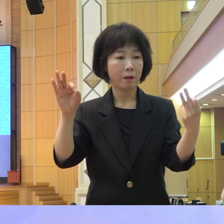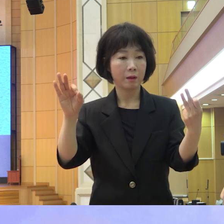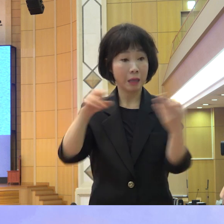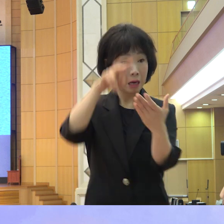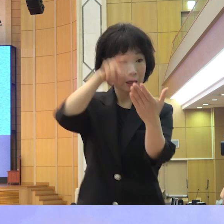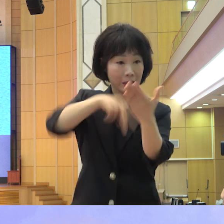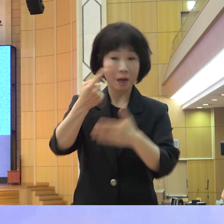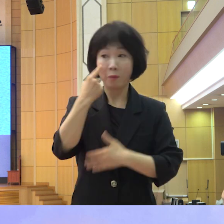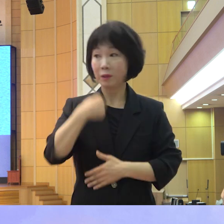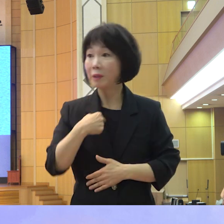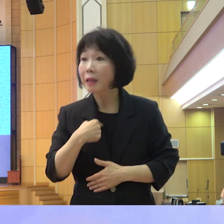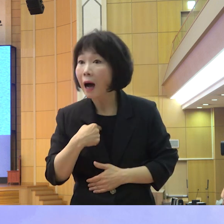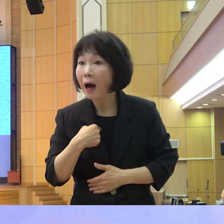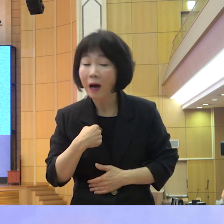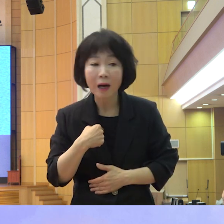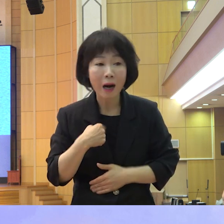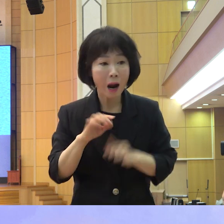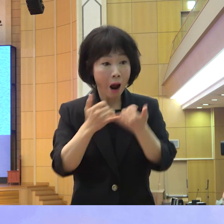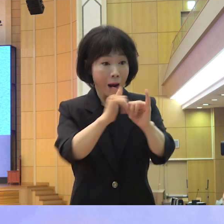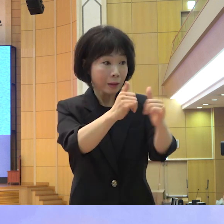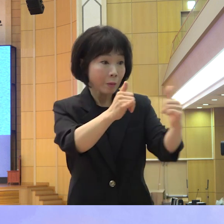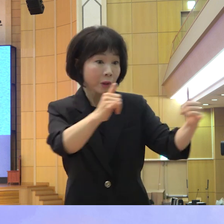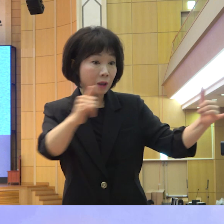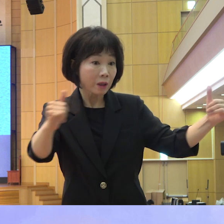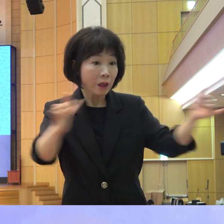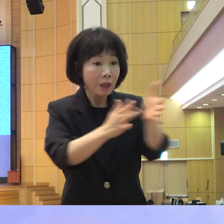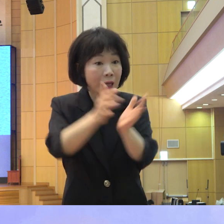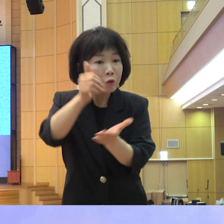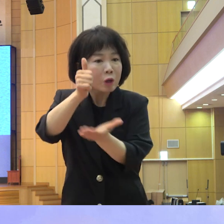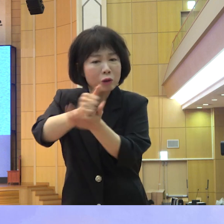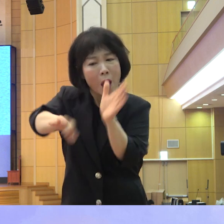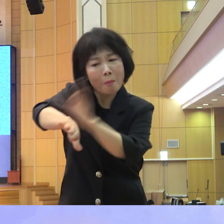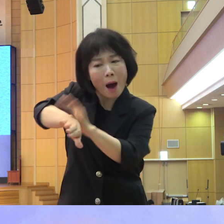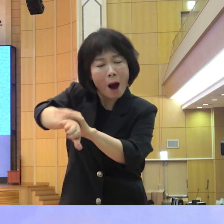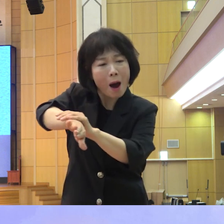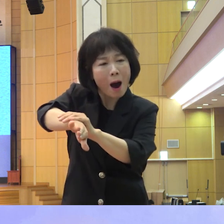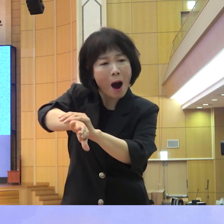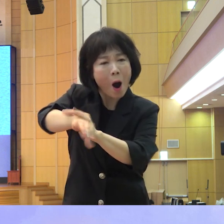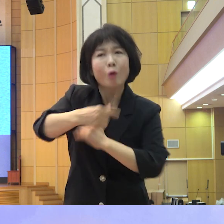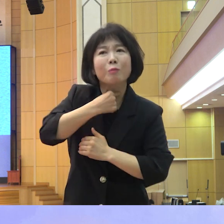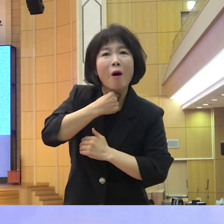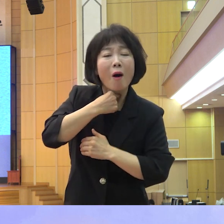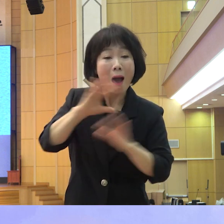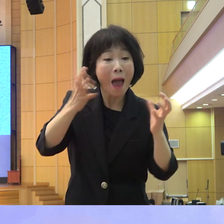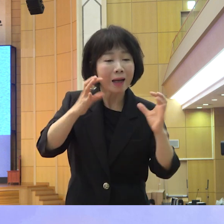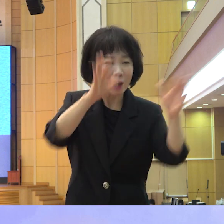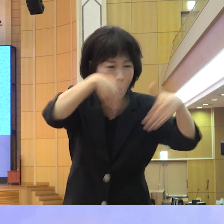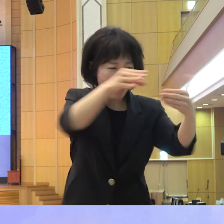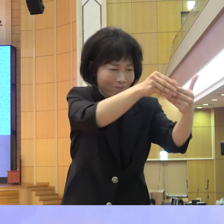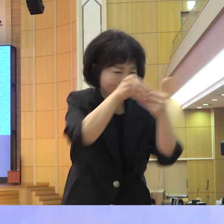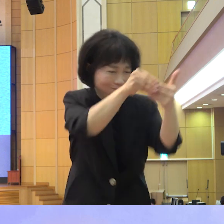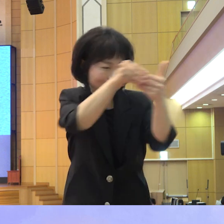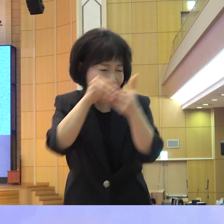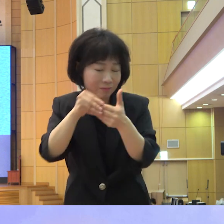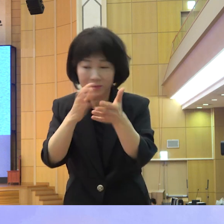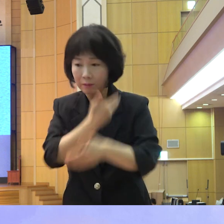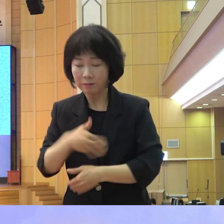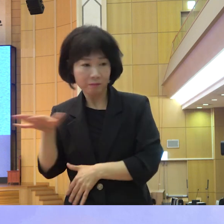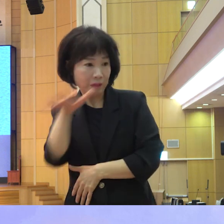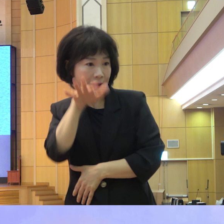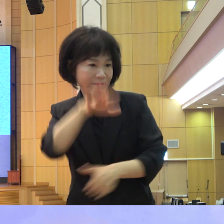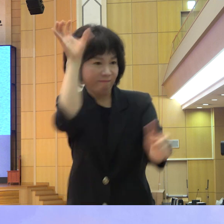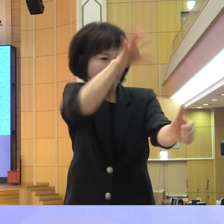말씀 봉독하겠습니다. 사람들이 예수의 만져주심을 바라고 어린아이들을 데리고 오매 제자들이